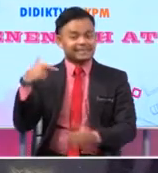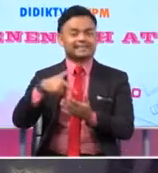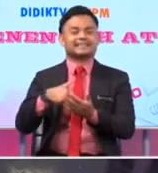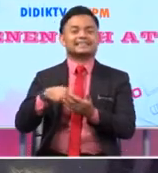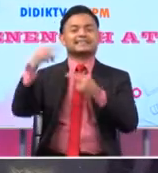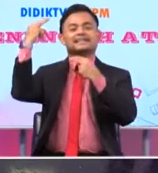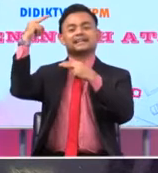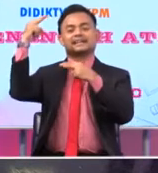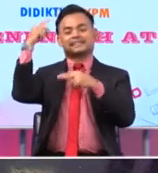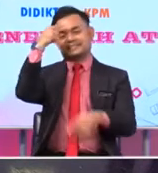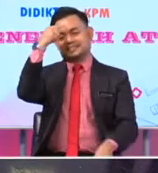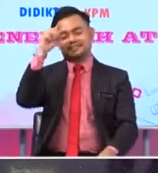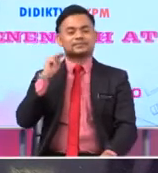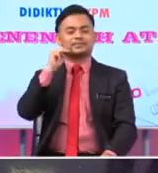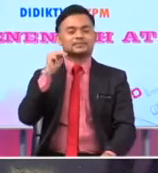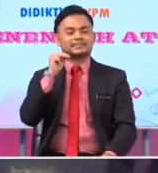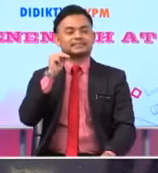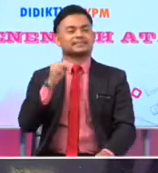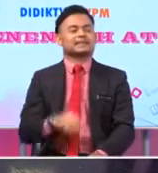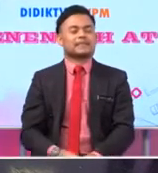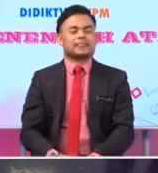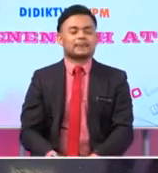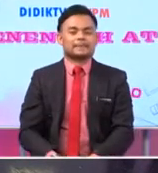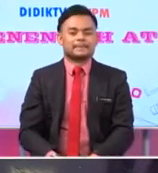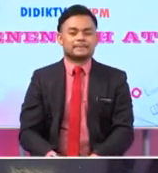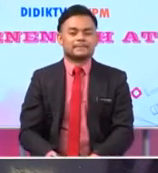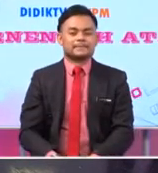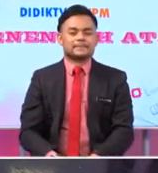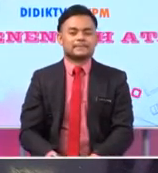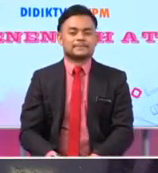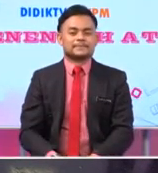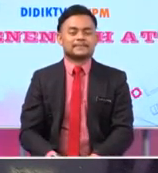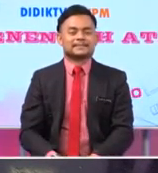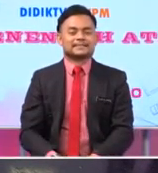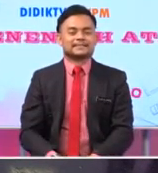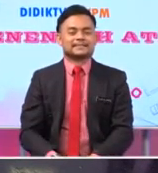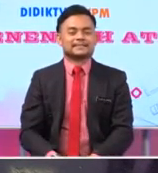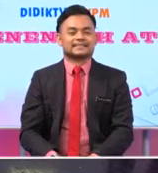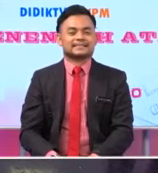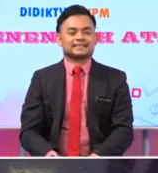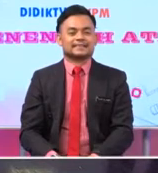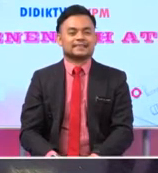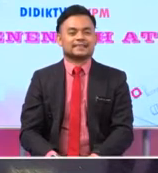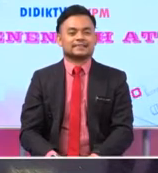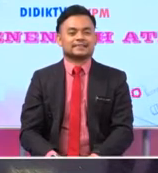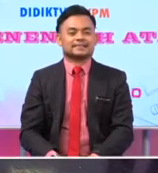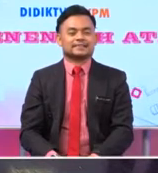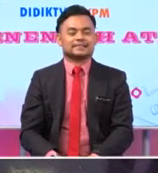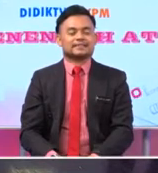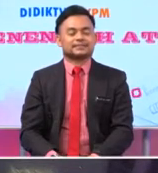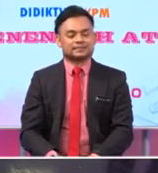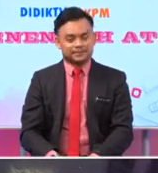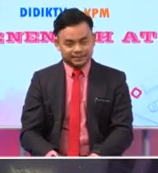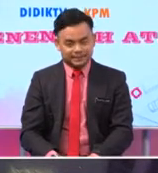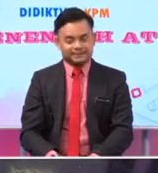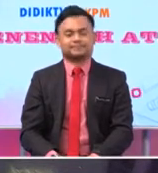cuma kasih sigung Oke Pak Buku yang kedua Oke Mira juga dapat token yang ke